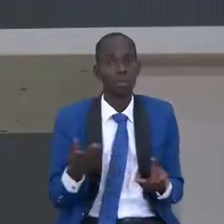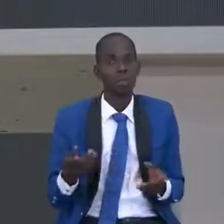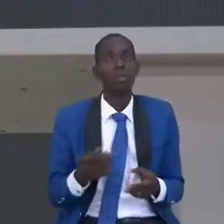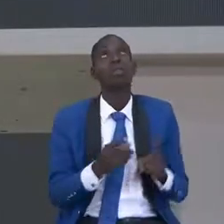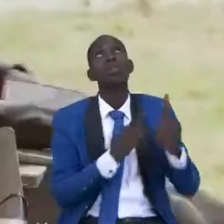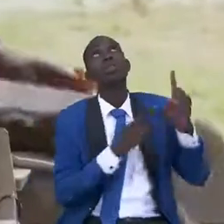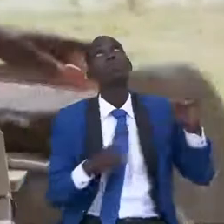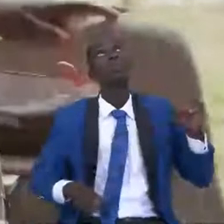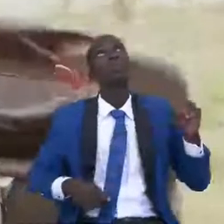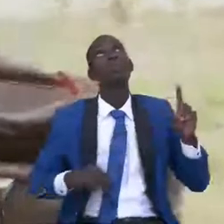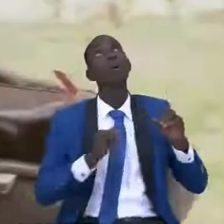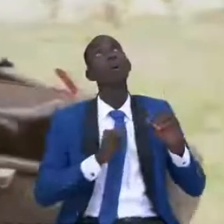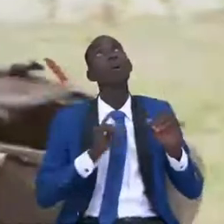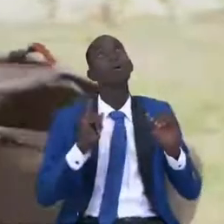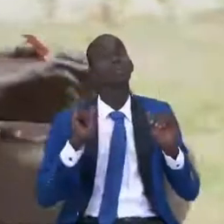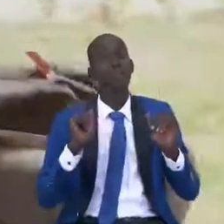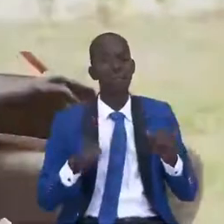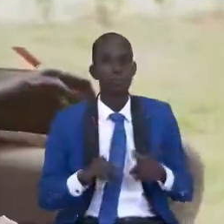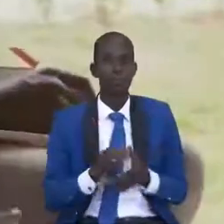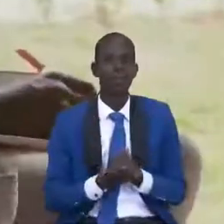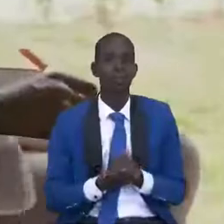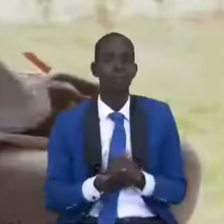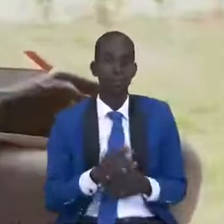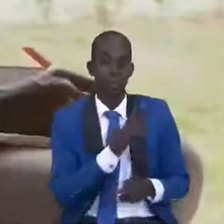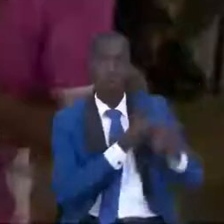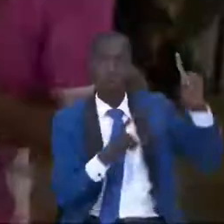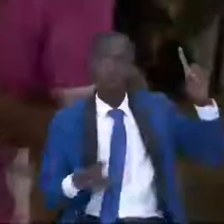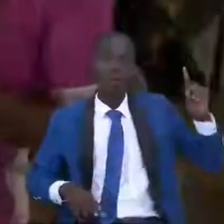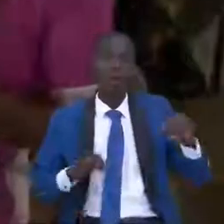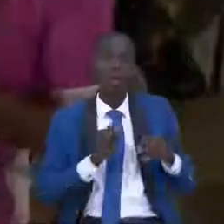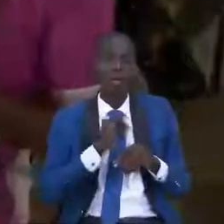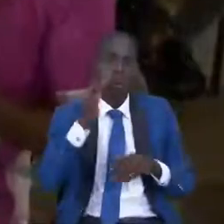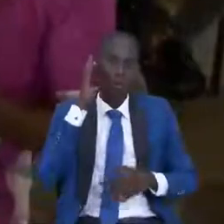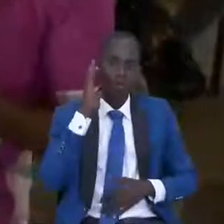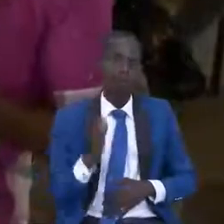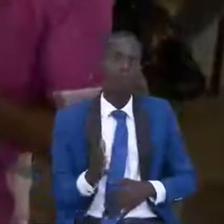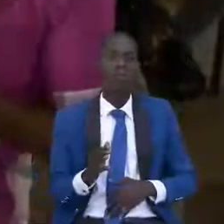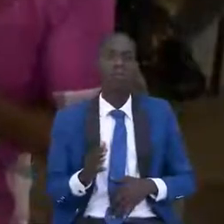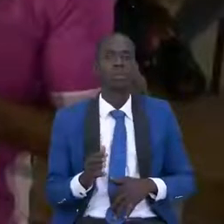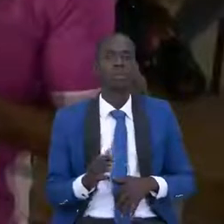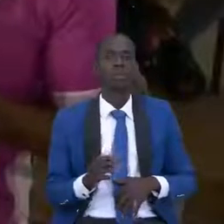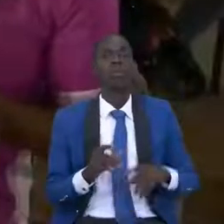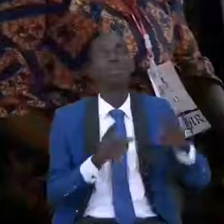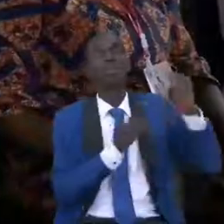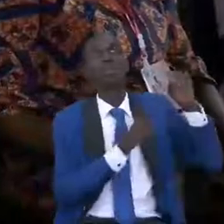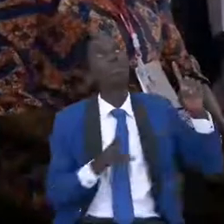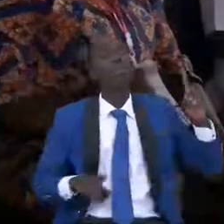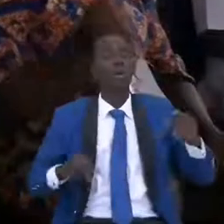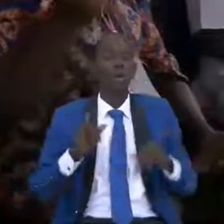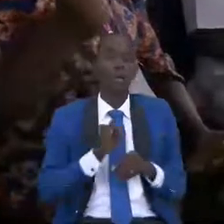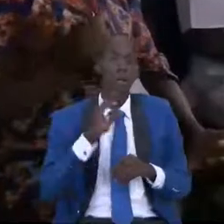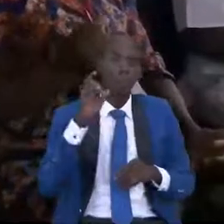peux. Seigneur, je le ferai. Seigneur, je